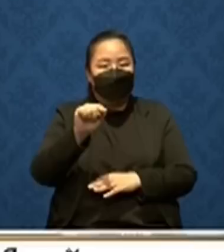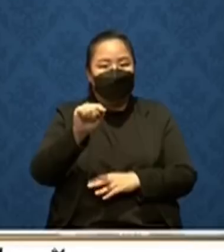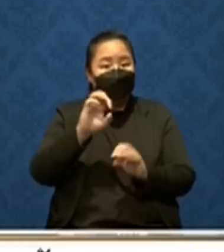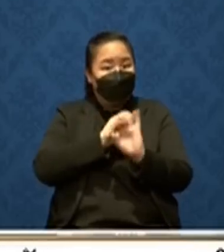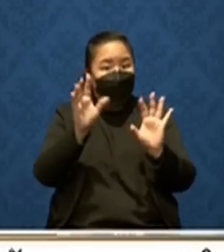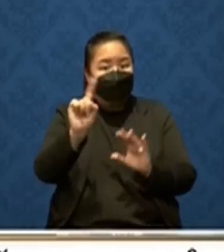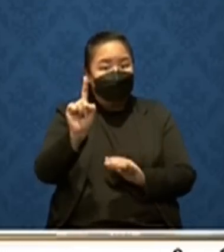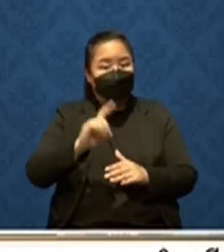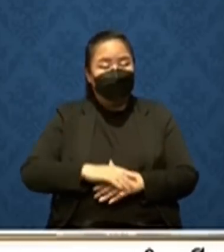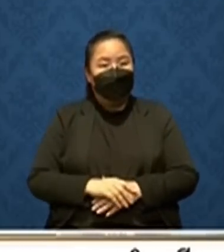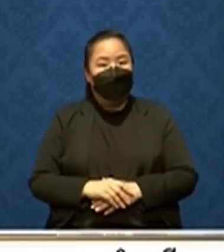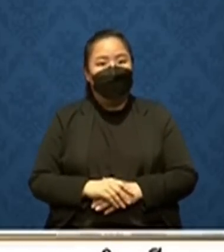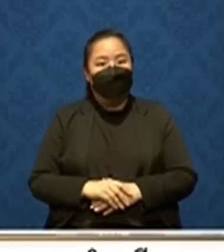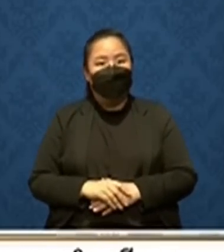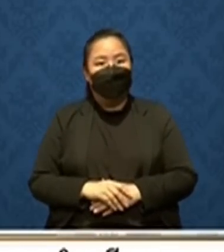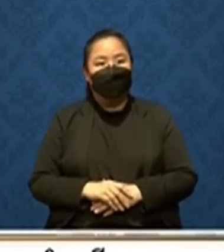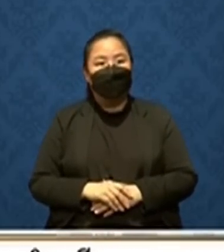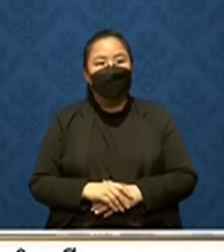ชัดเจนที่สุดก็คือ